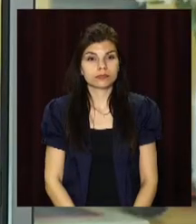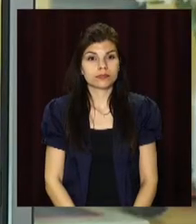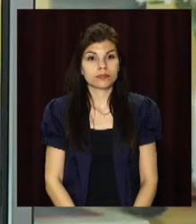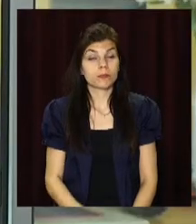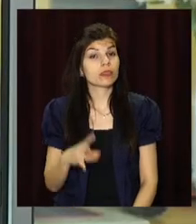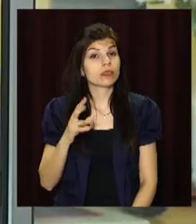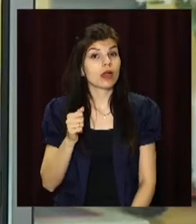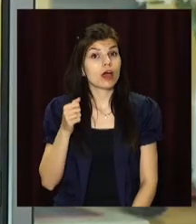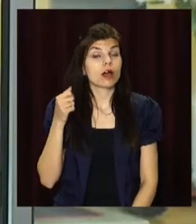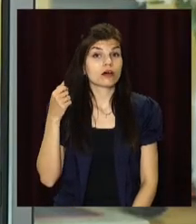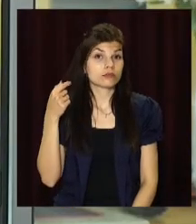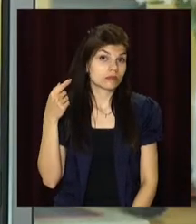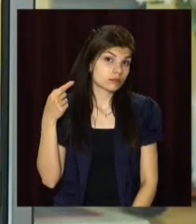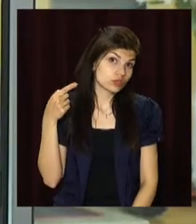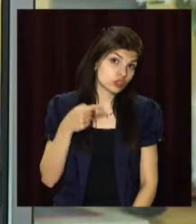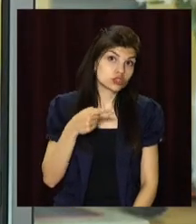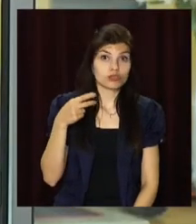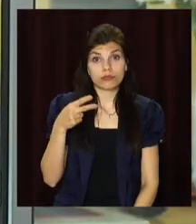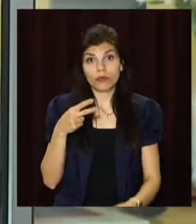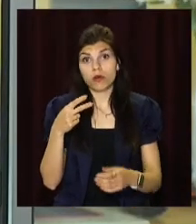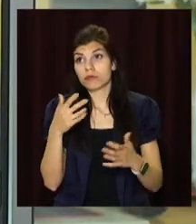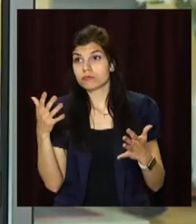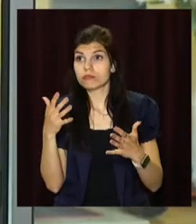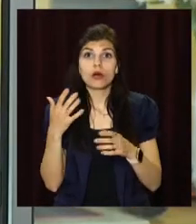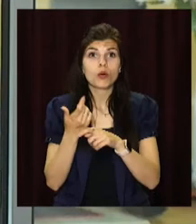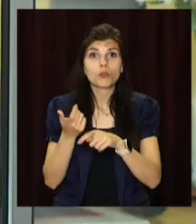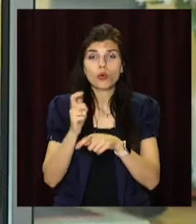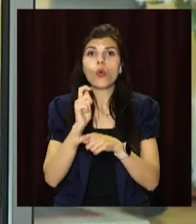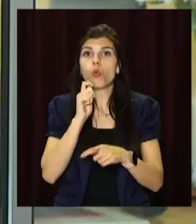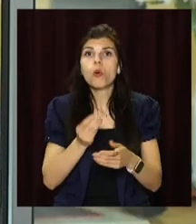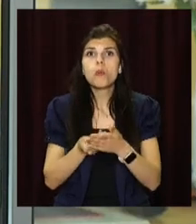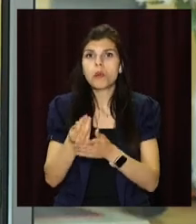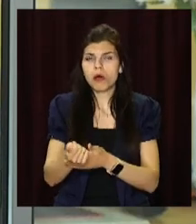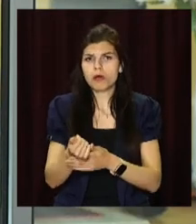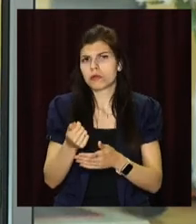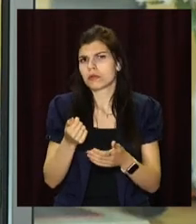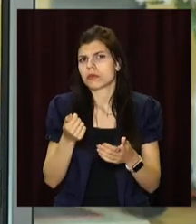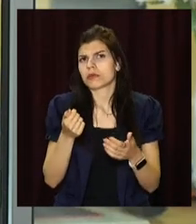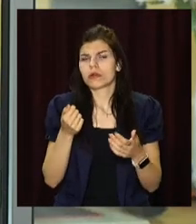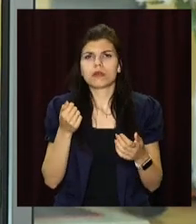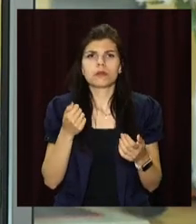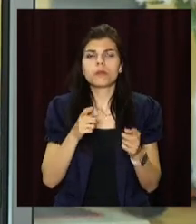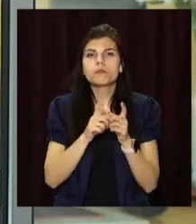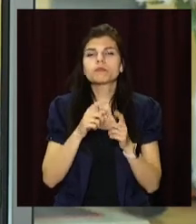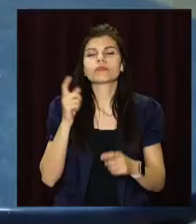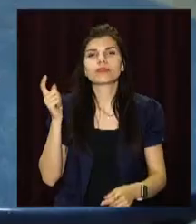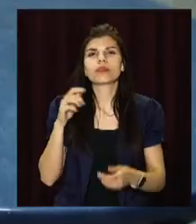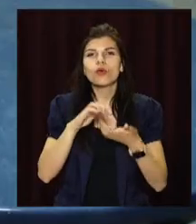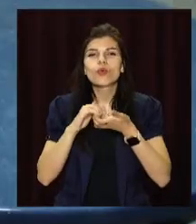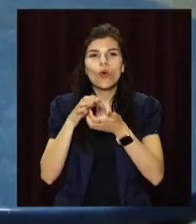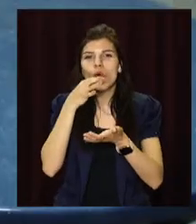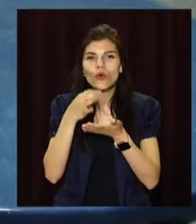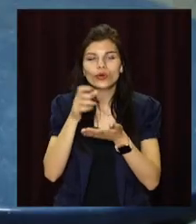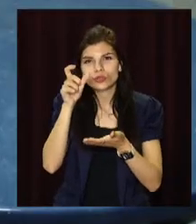На тисячу, ба навіть на дві більше доведеться сплачувати українцям за опалення. Такий прогноз зробив голова Союзу